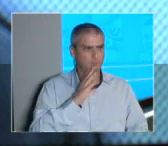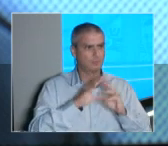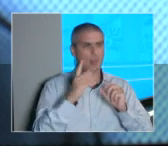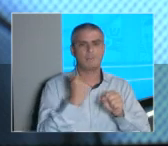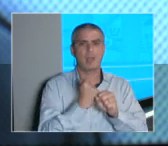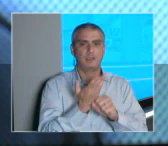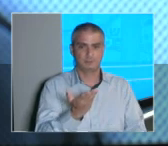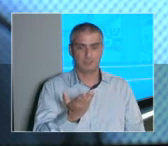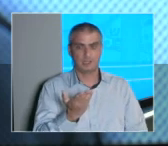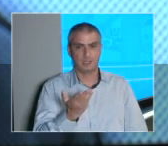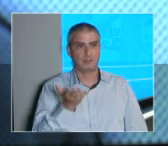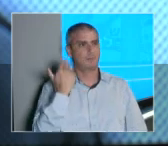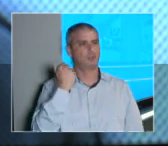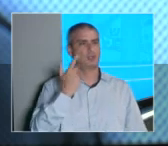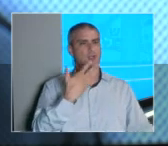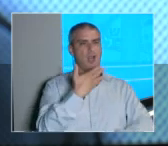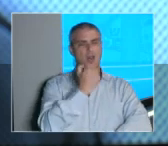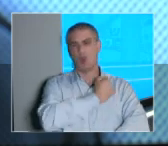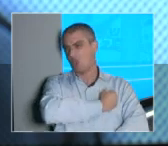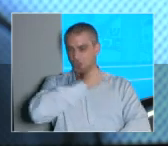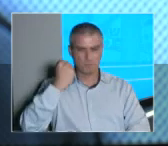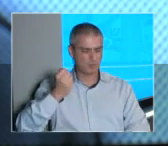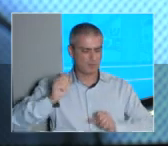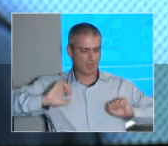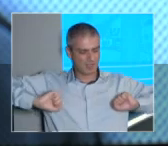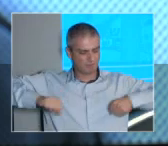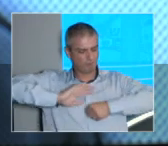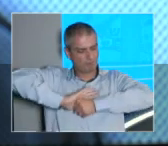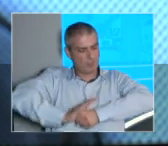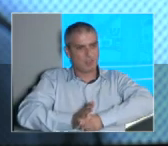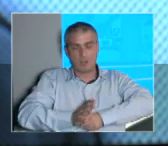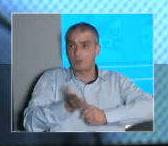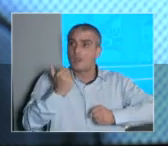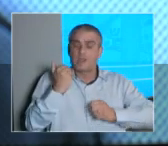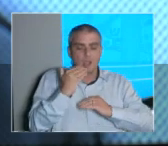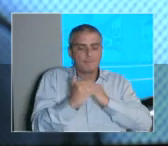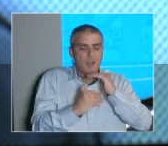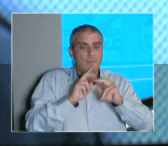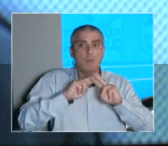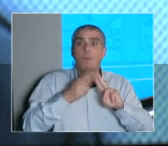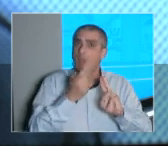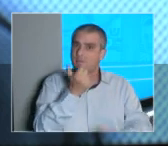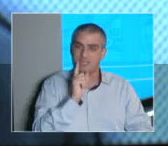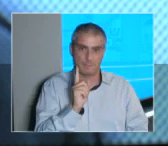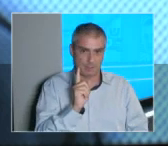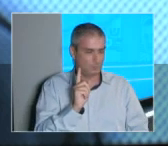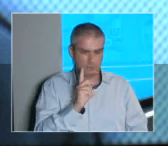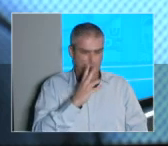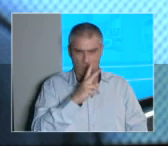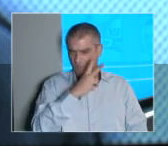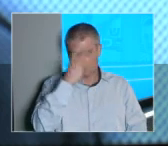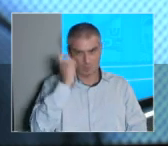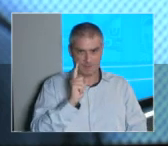עשתה, מה שהלאומנות הקיצונית והטוטליטריות עשתה, הייתה מגמה בכל העולם, כמעט, לא בעולם